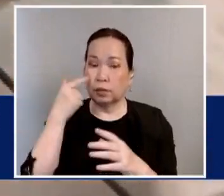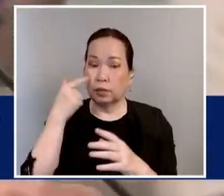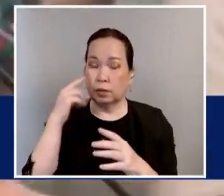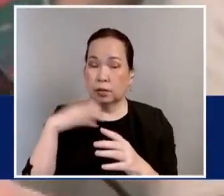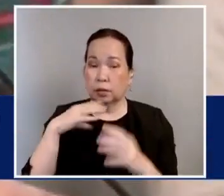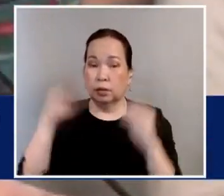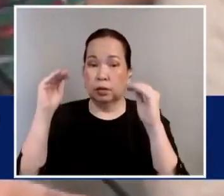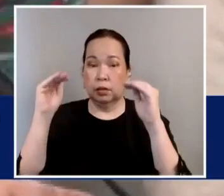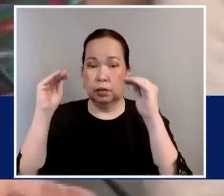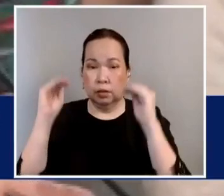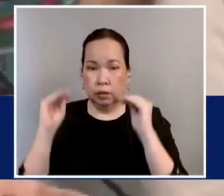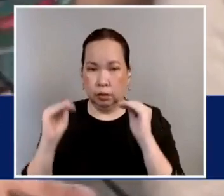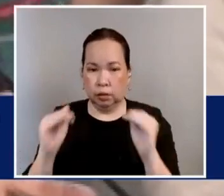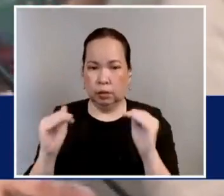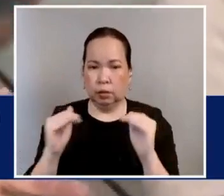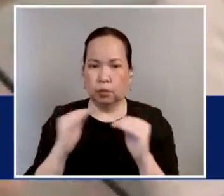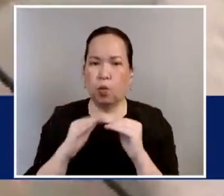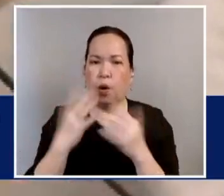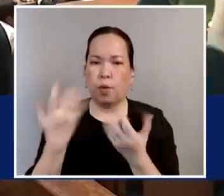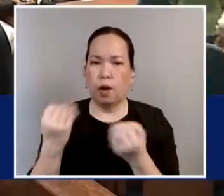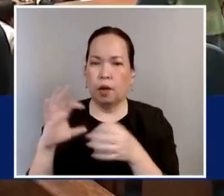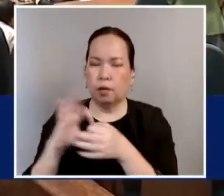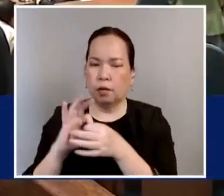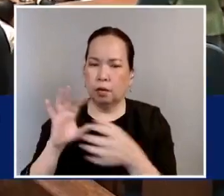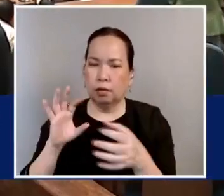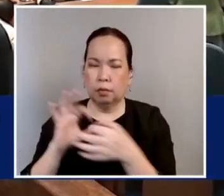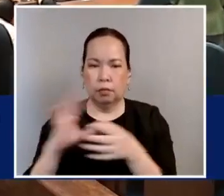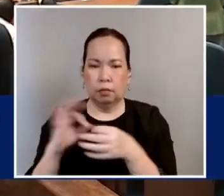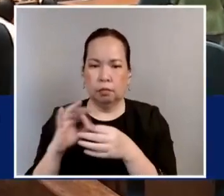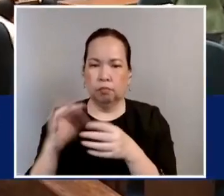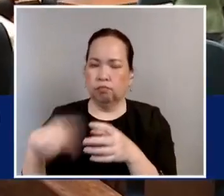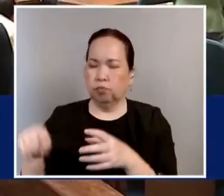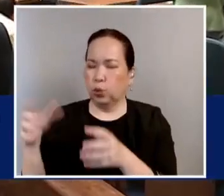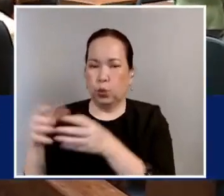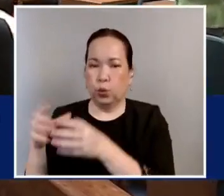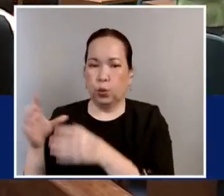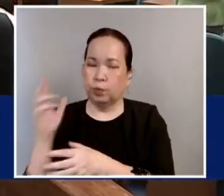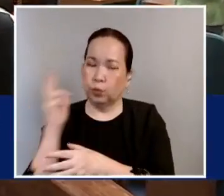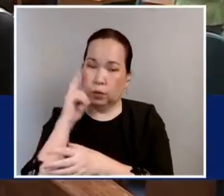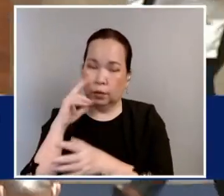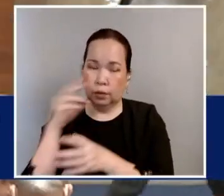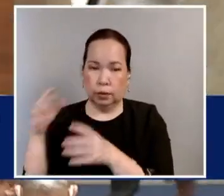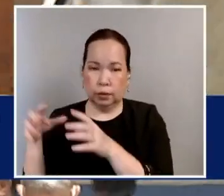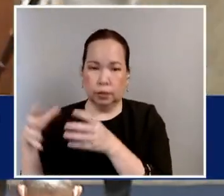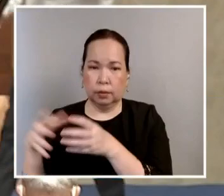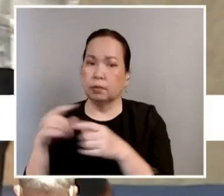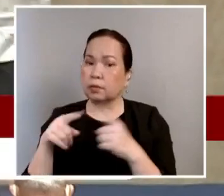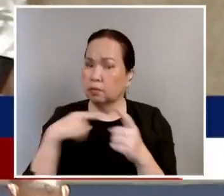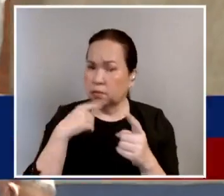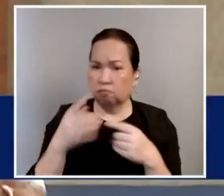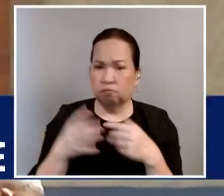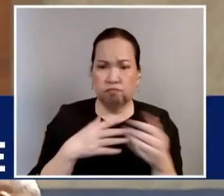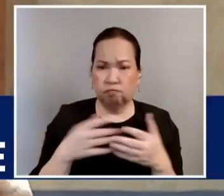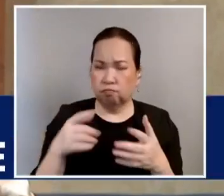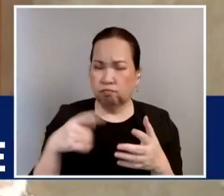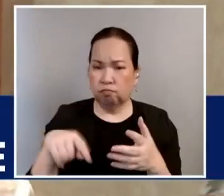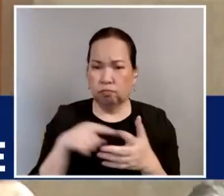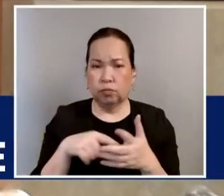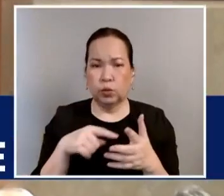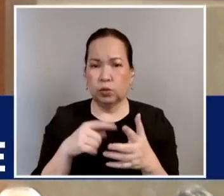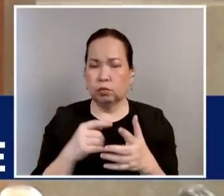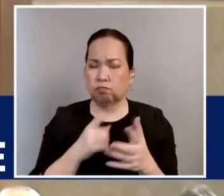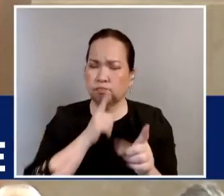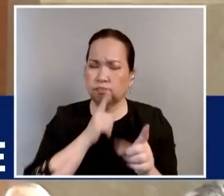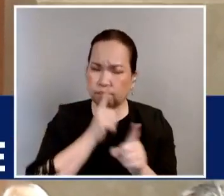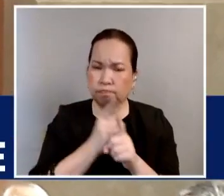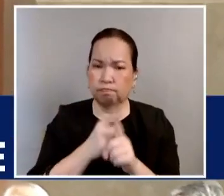dahilan ng pagkalas ng bise sa lakas CMD. Pero sa kabila ng lahat ng ito, tiniyak ni Speaker at ibang leader ng Kamara, hindi nila pinag-usapan